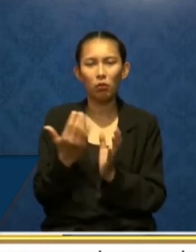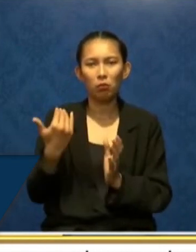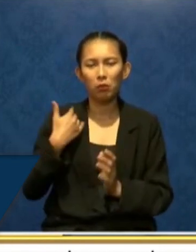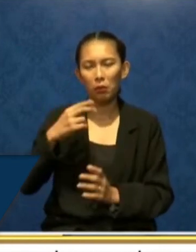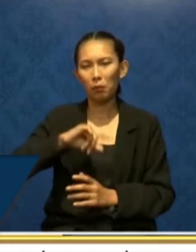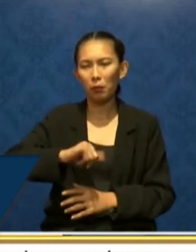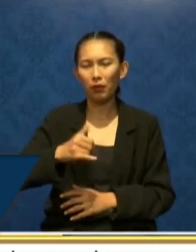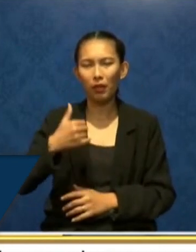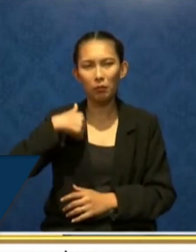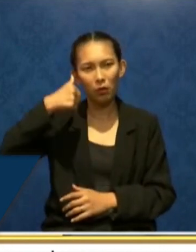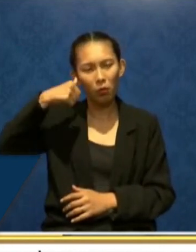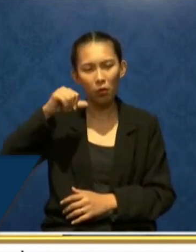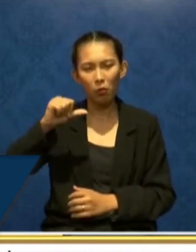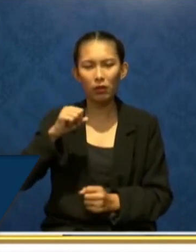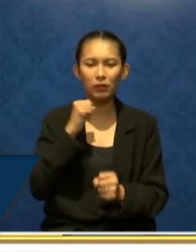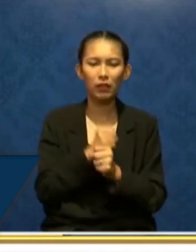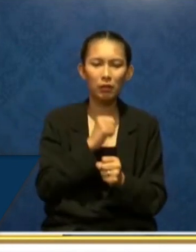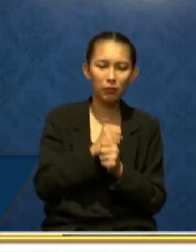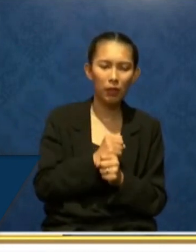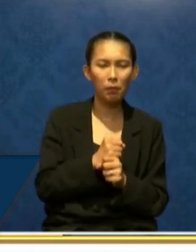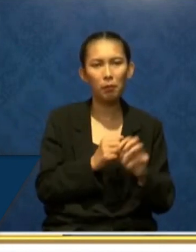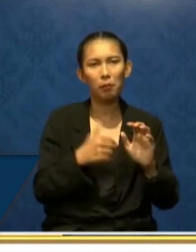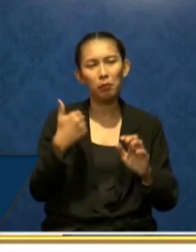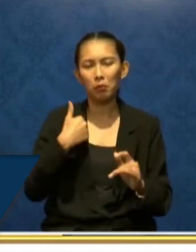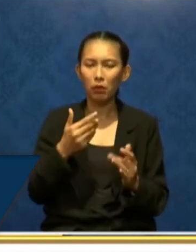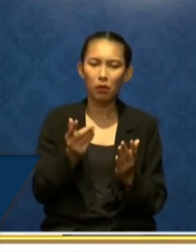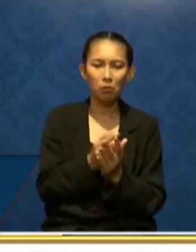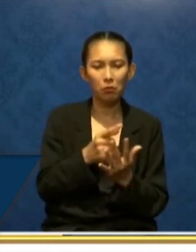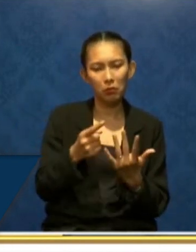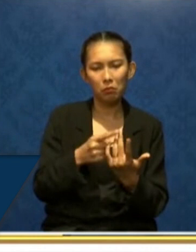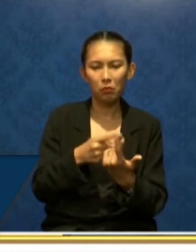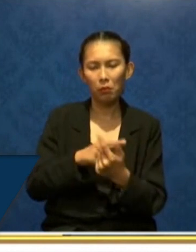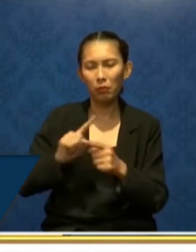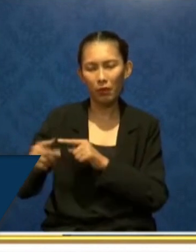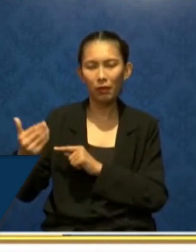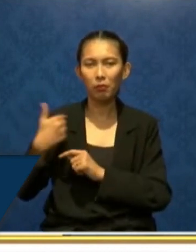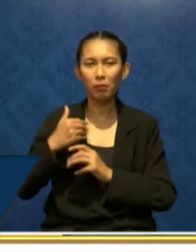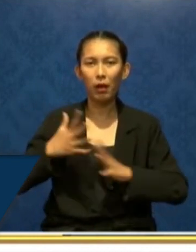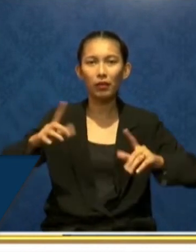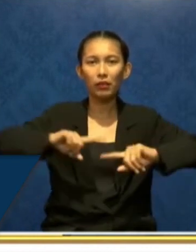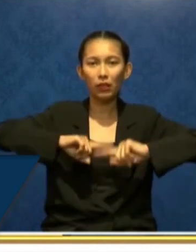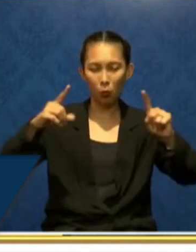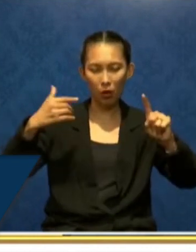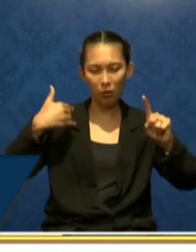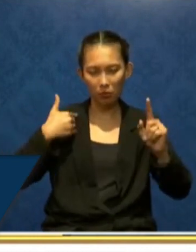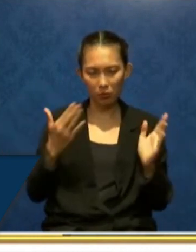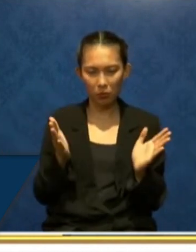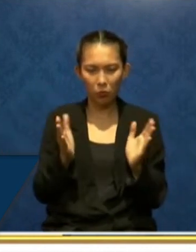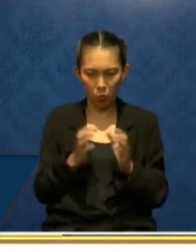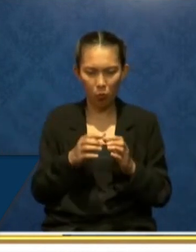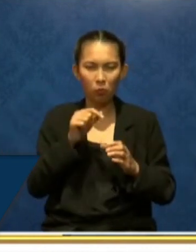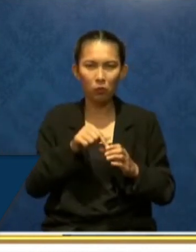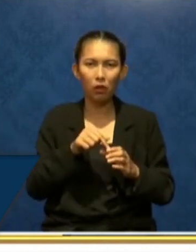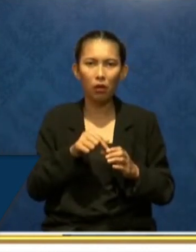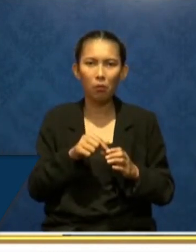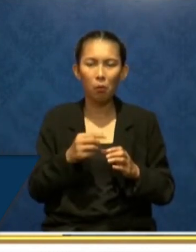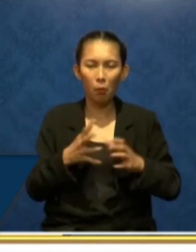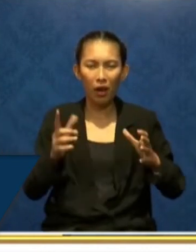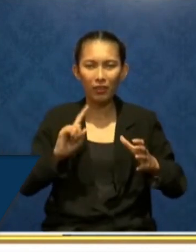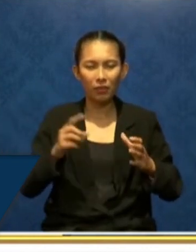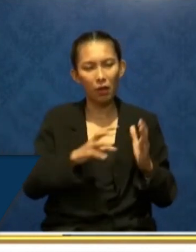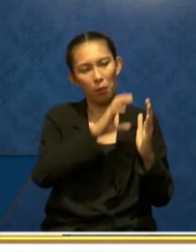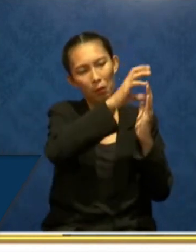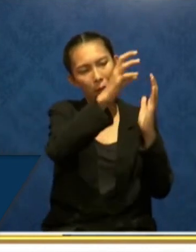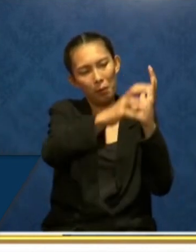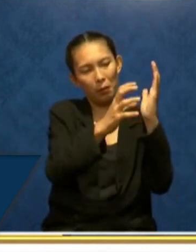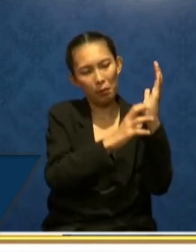วนหนึงอาจะทำมาหากิอยู่ในเมืองมีทางเลือกมากมาย แตในขนาดเดียวกันยมีพี่น้องรวมชาของเราอีจำนวนมากที่อยู่ในแต่ลบ